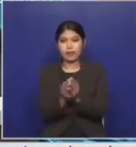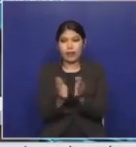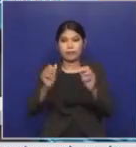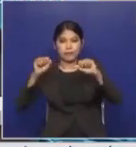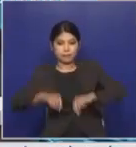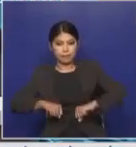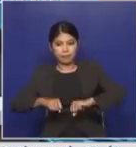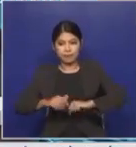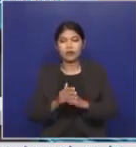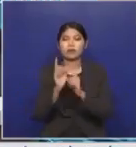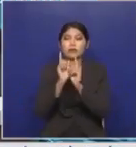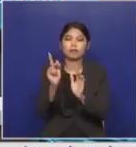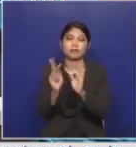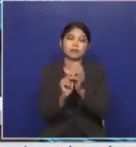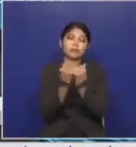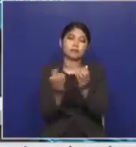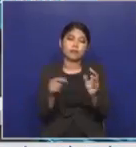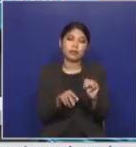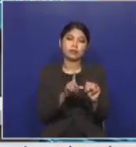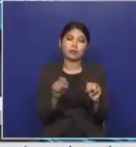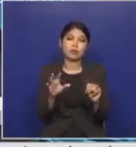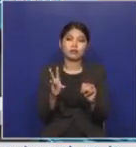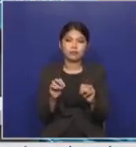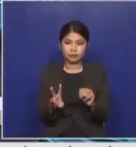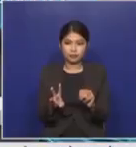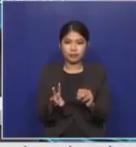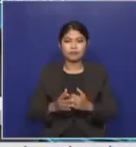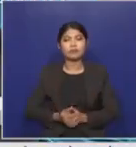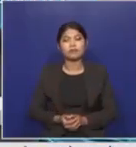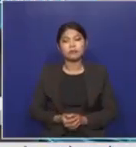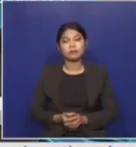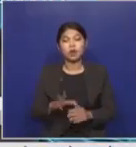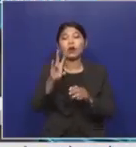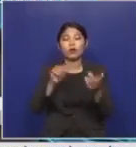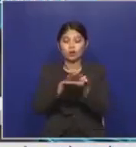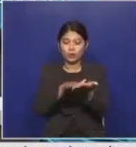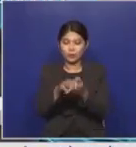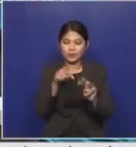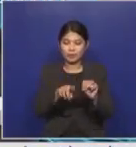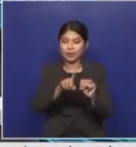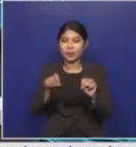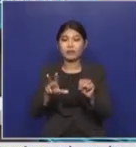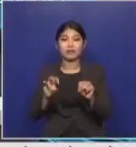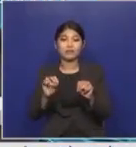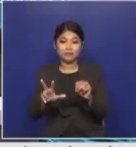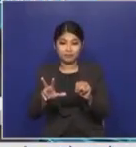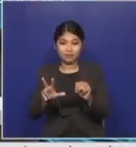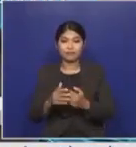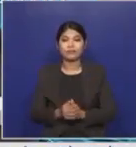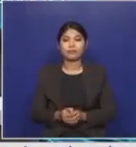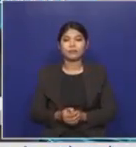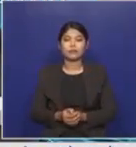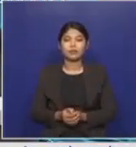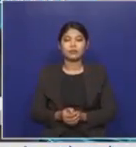ได้นะฮะตามรัฐธรรมนูญมาตรา 173กับผมคิดว่าการออกเสียงประชามติ